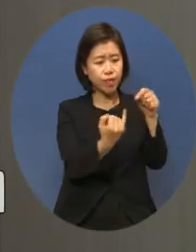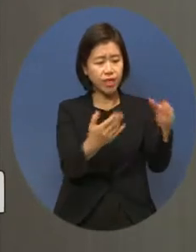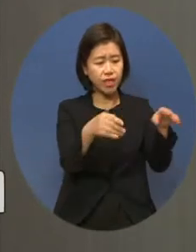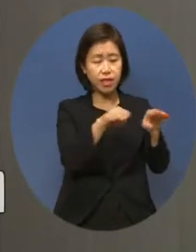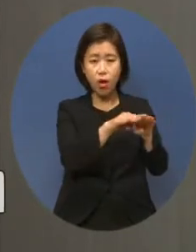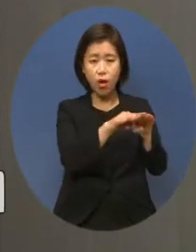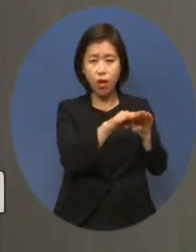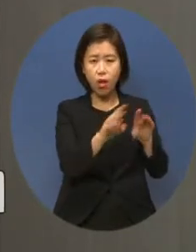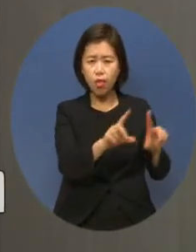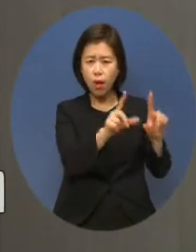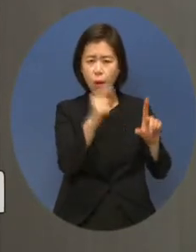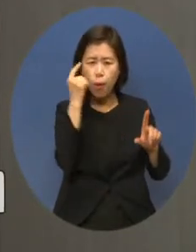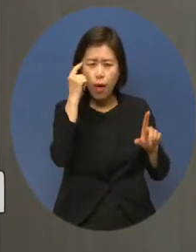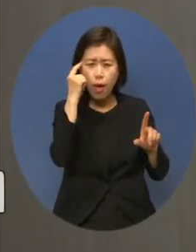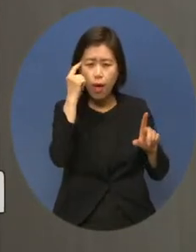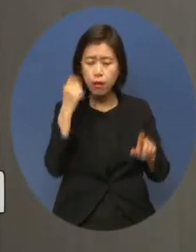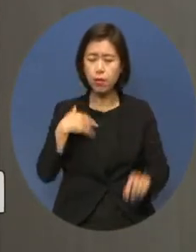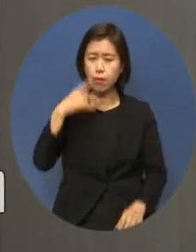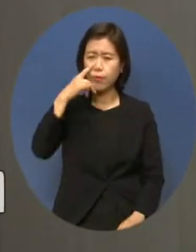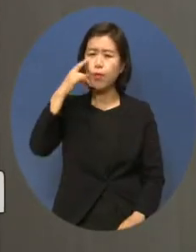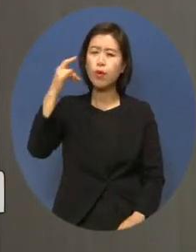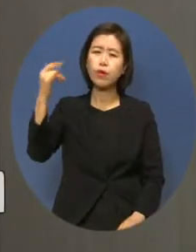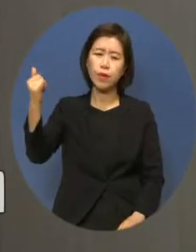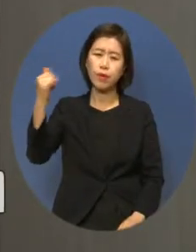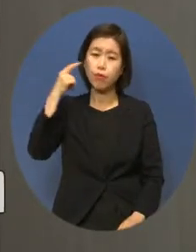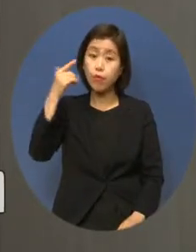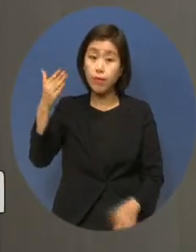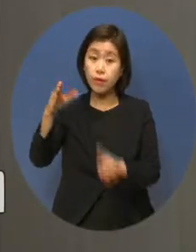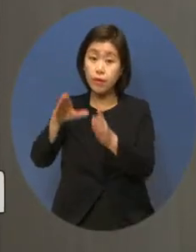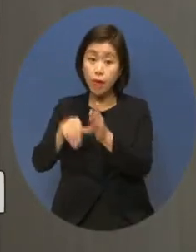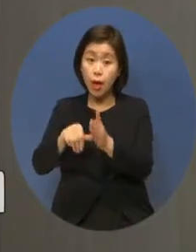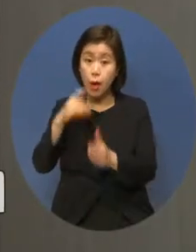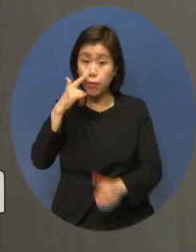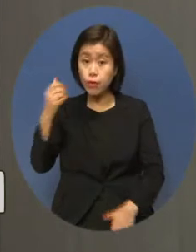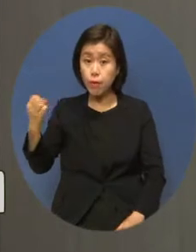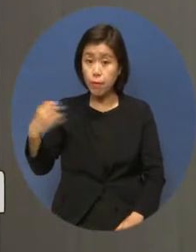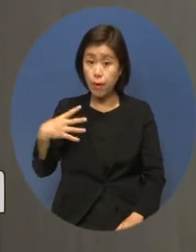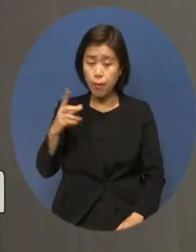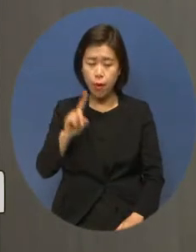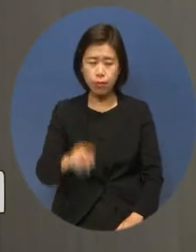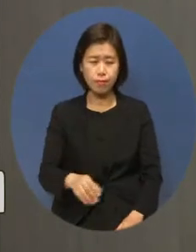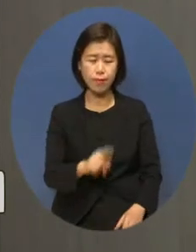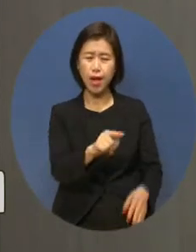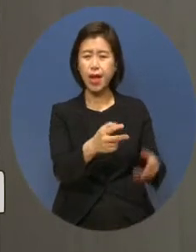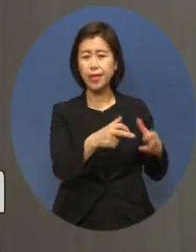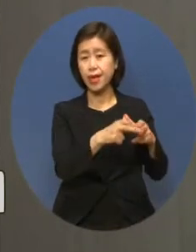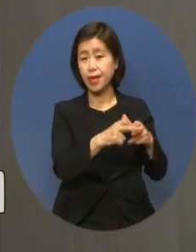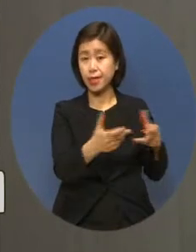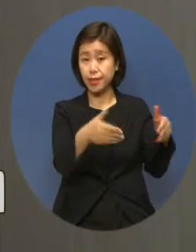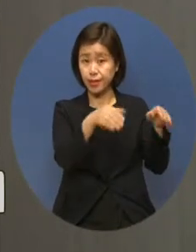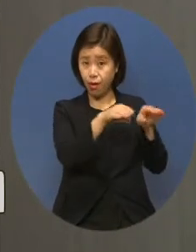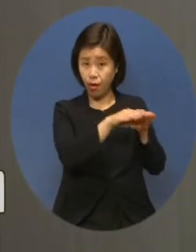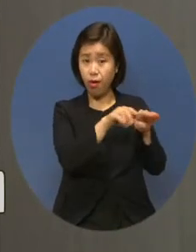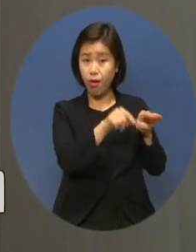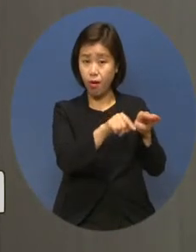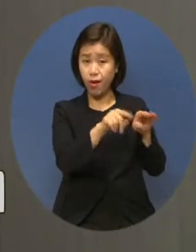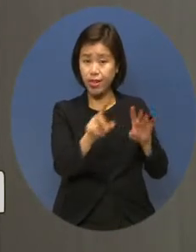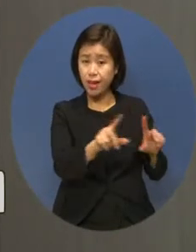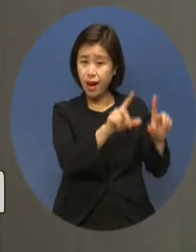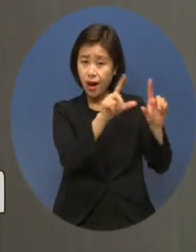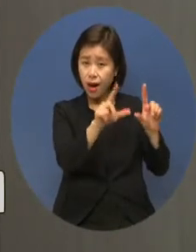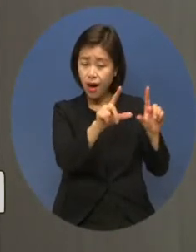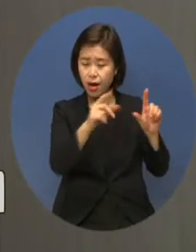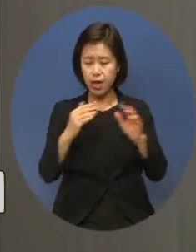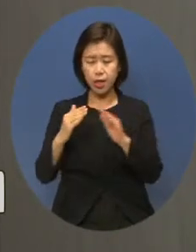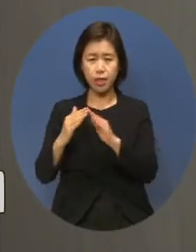때 시설이라고 하는 곳이 우리 집보다 여러 가지 뭐 가정 우리 형편도 그렇게 훌륭하지 않은 우리 집보다